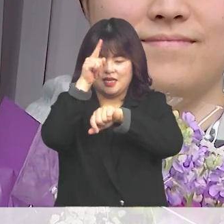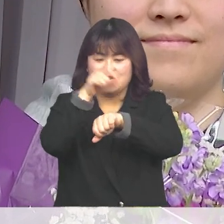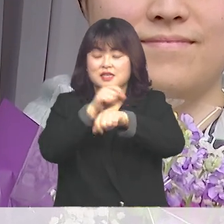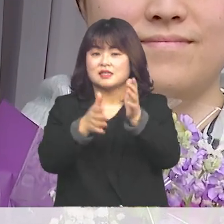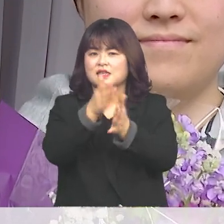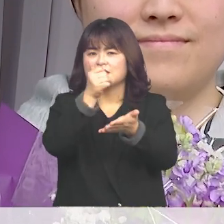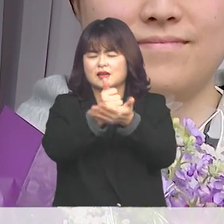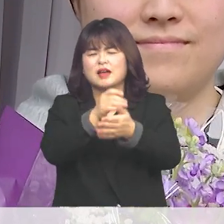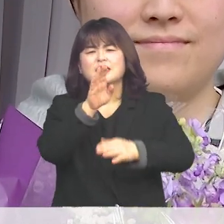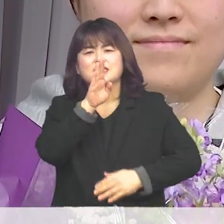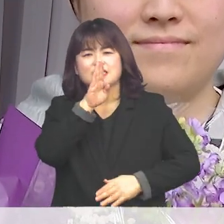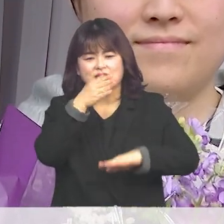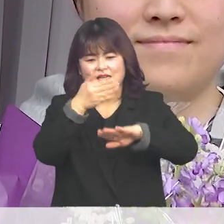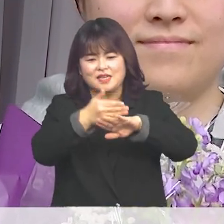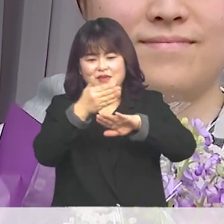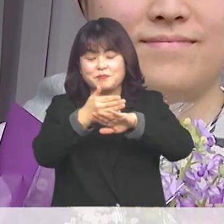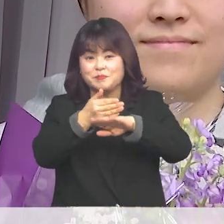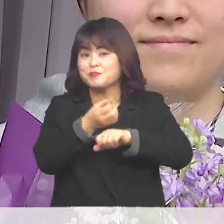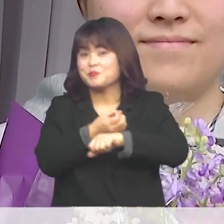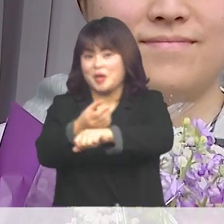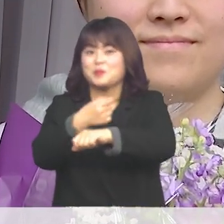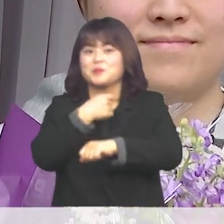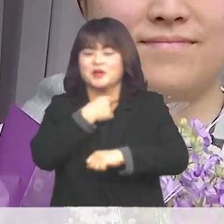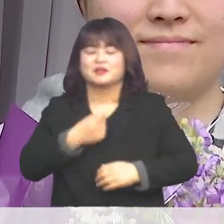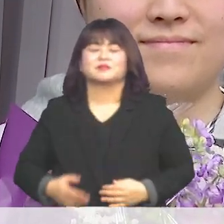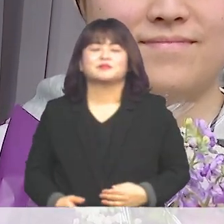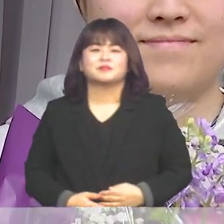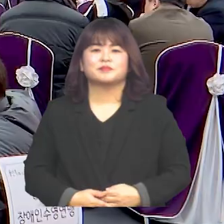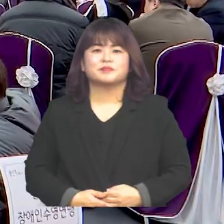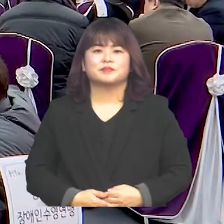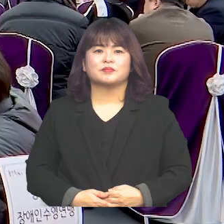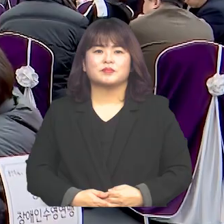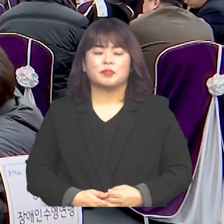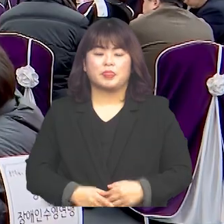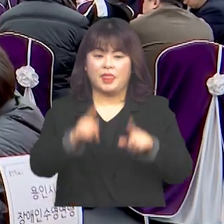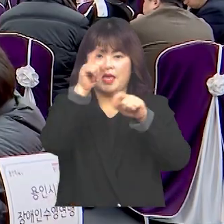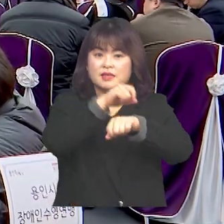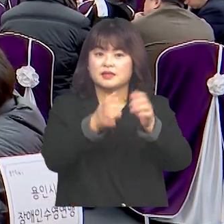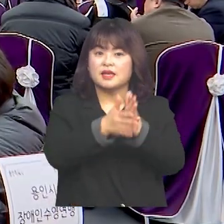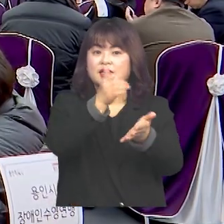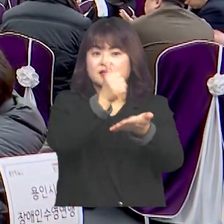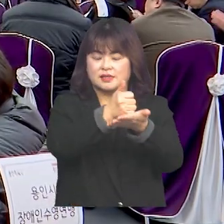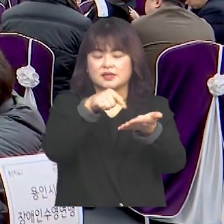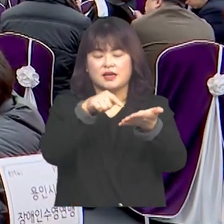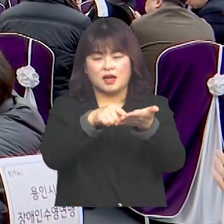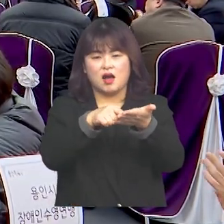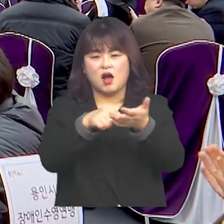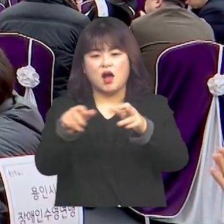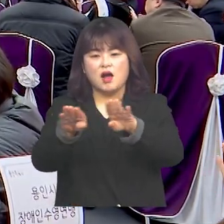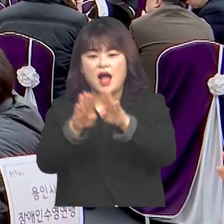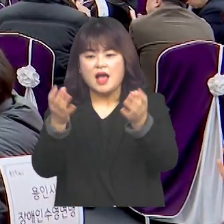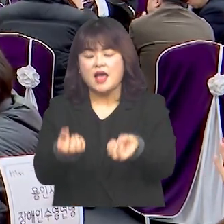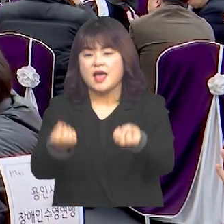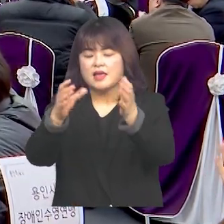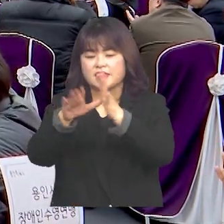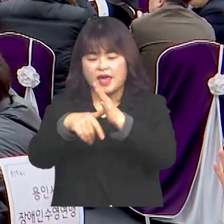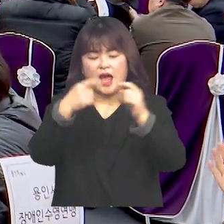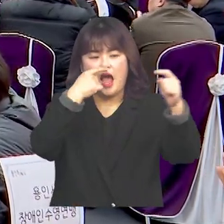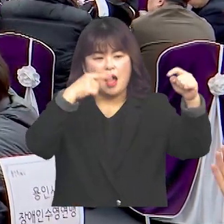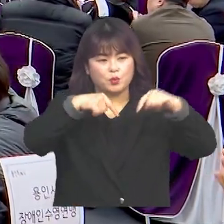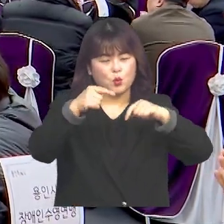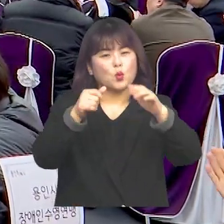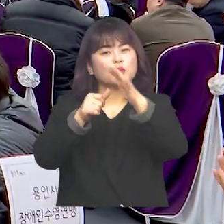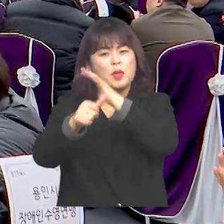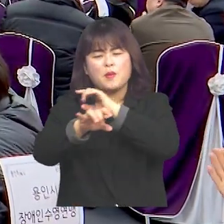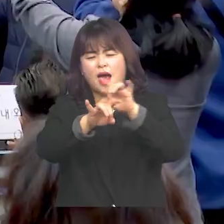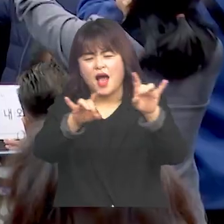이상일 시장님께 진짜 깊은 감사의 말씀을 드립니다. 이상일 용인특례시장은 창단식에서